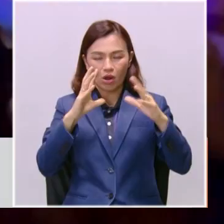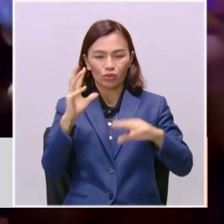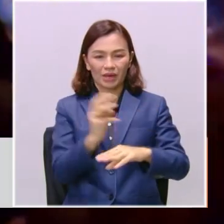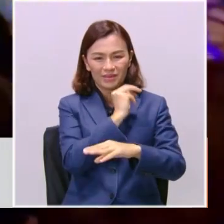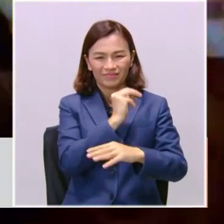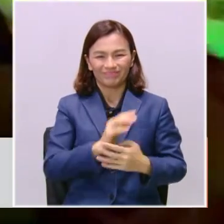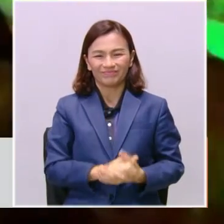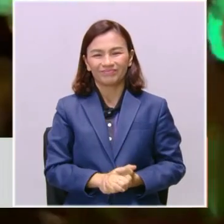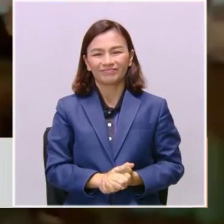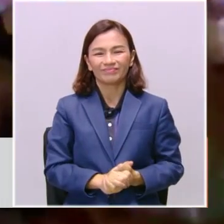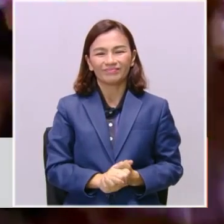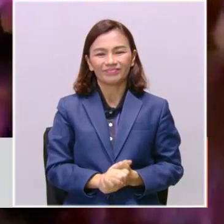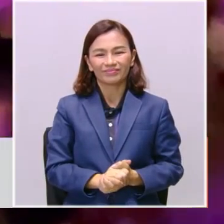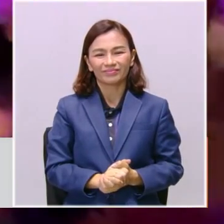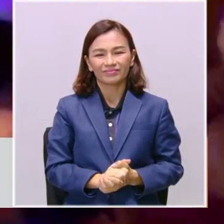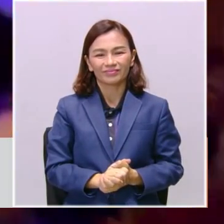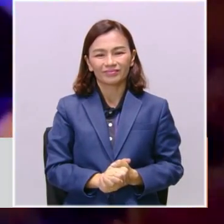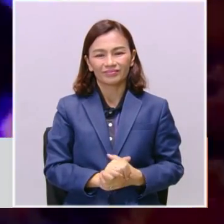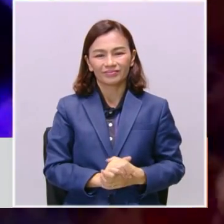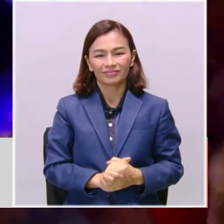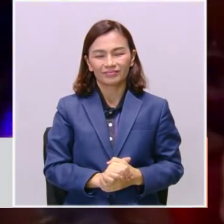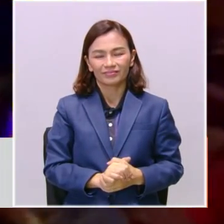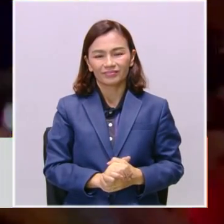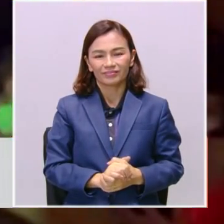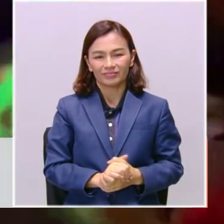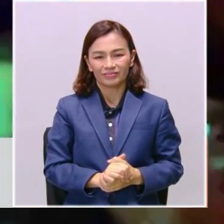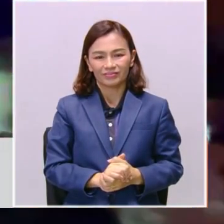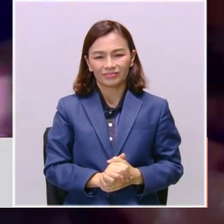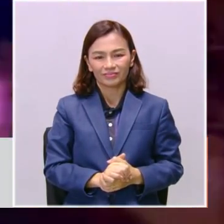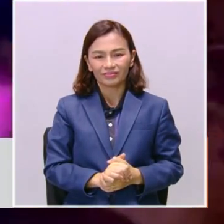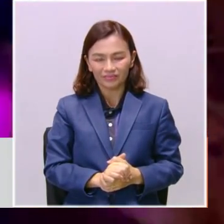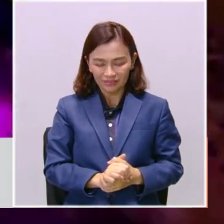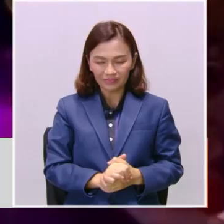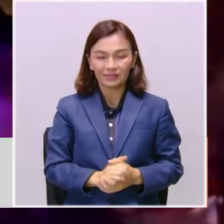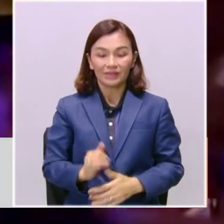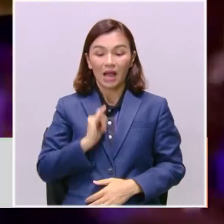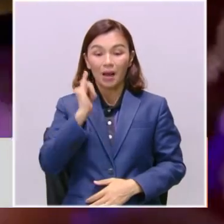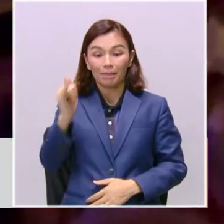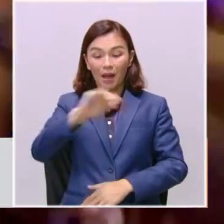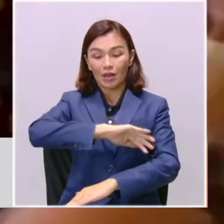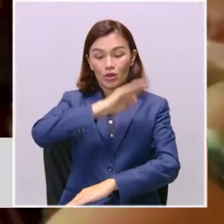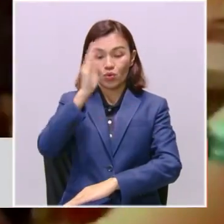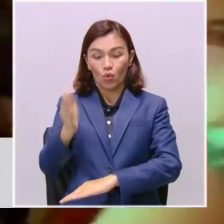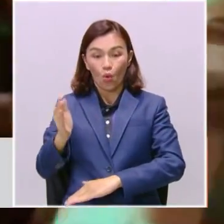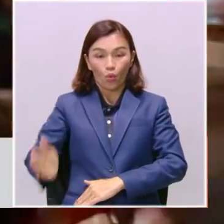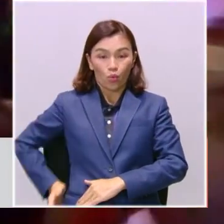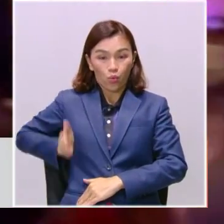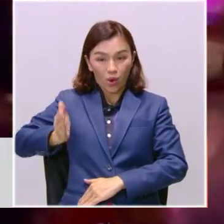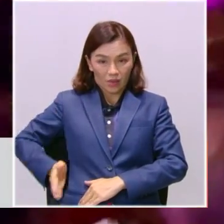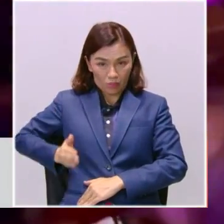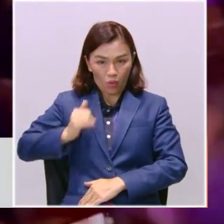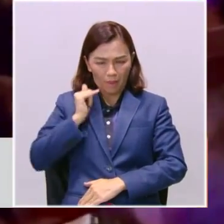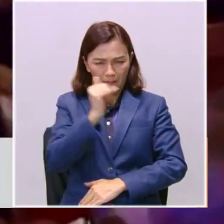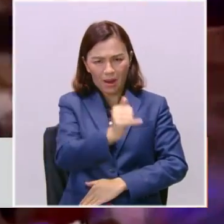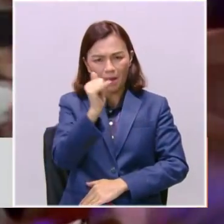คะสำหรับการเดินทางเยี่ยมชมงานดังกล่าวนี้นะคะคาดว่าเป็นส่วนหนึ่งของแผนยุทธศาสตร์ในการลงพื้น